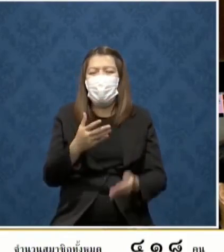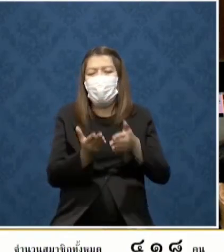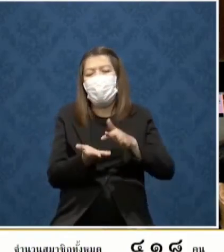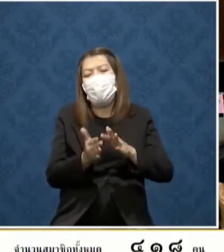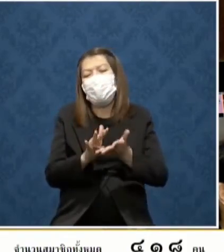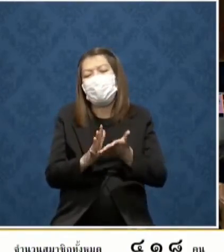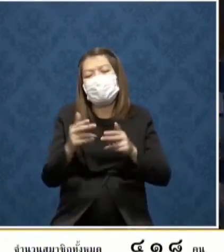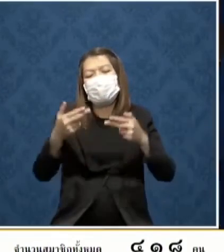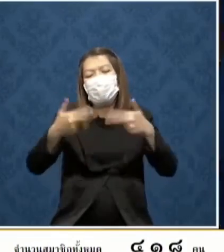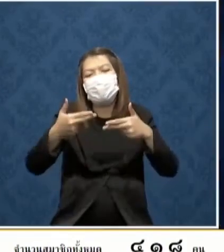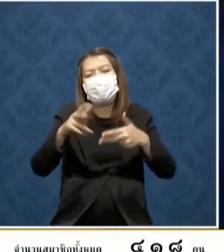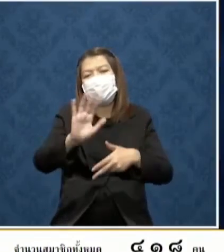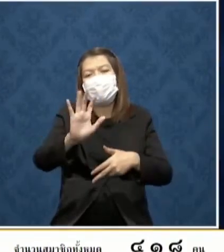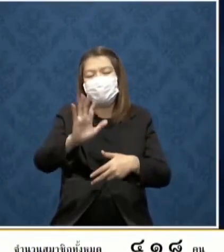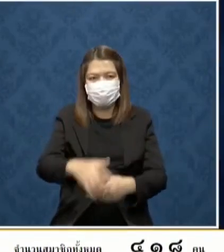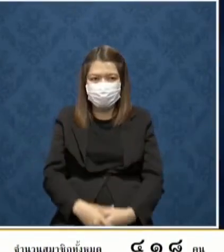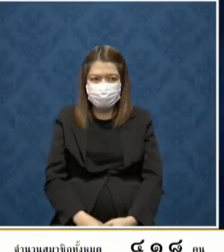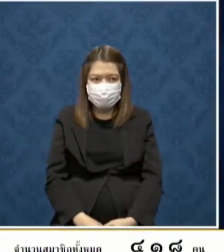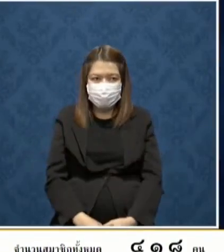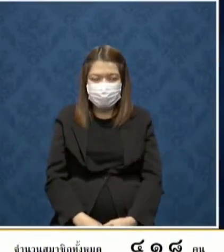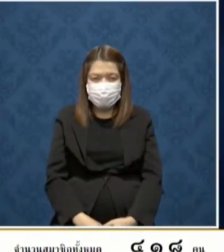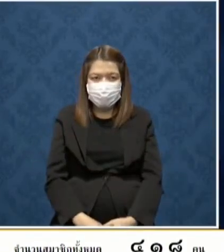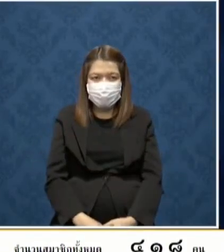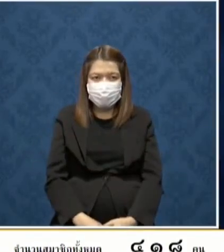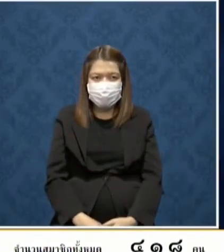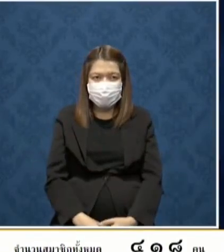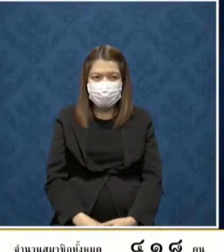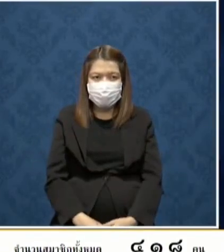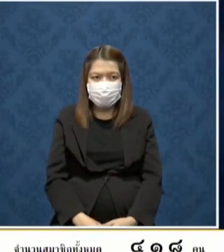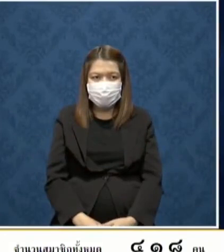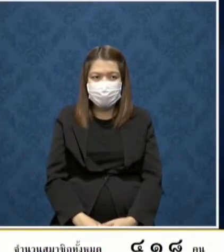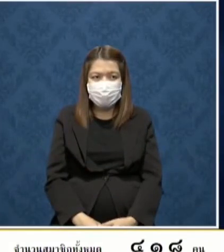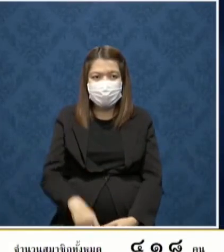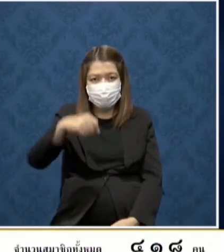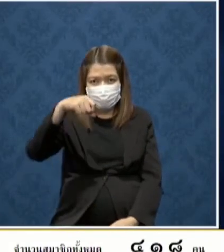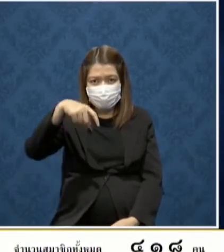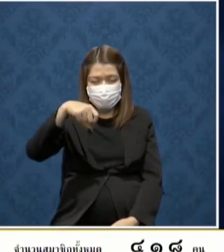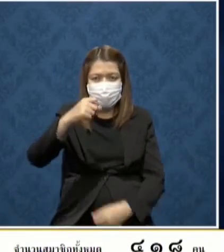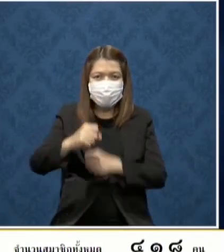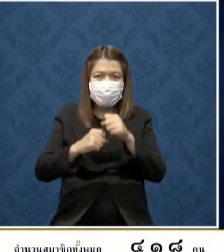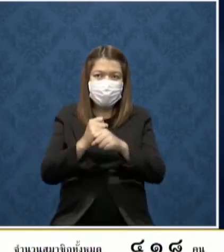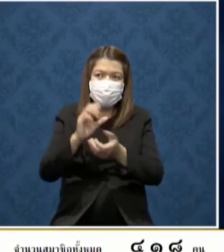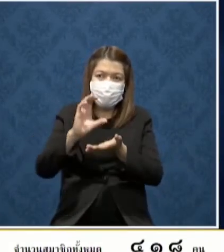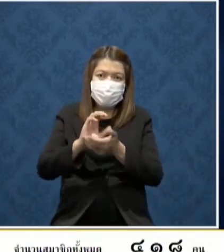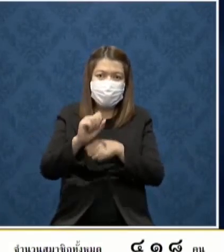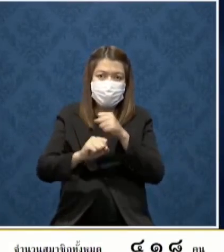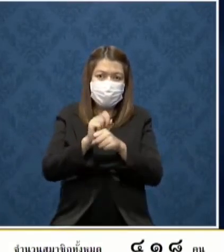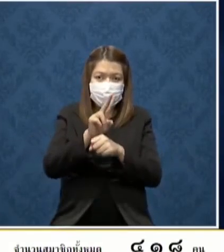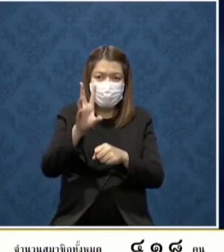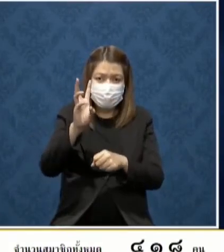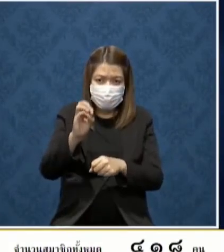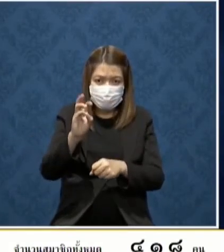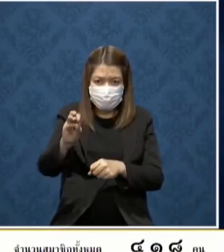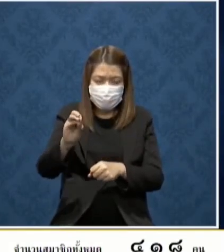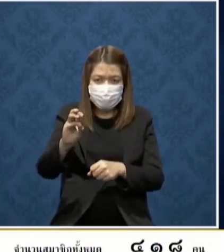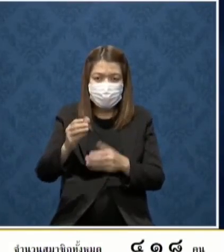านนากจนี้ครัในเรื่การซ้อม เราพบวา decomp Extreme 266 เส Anyway,ืลสโ Tail